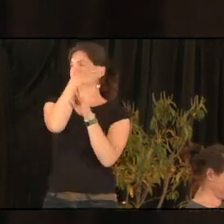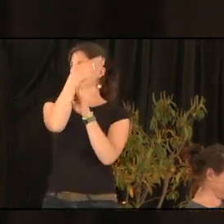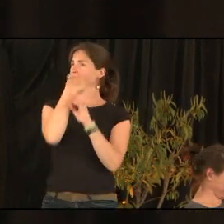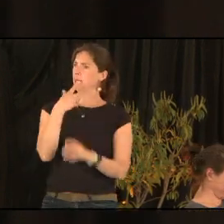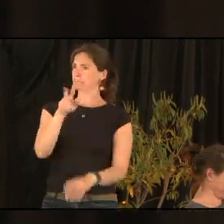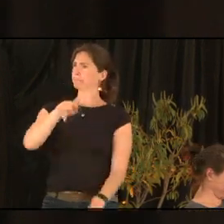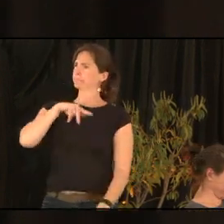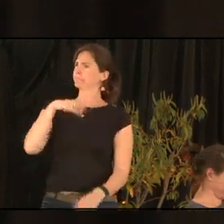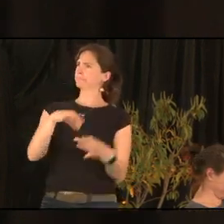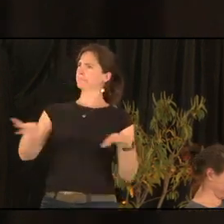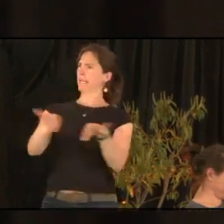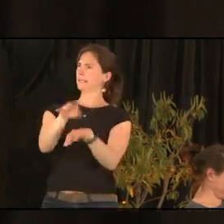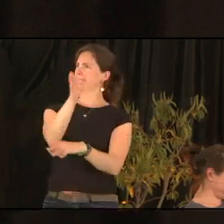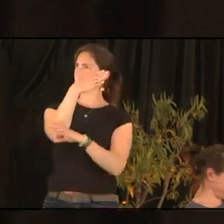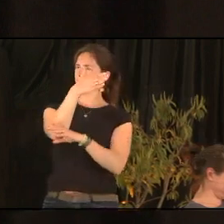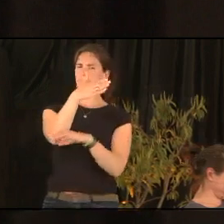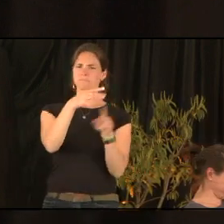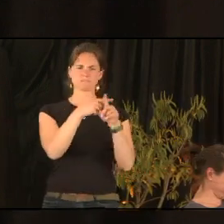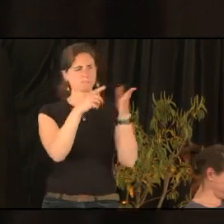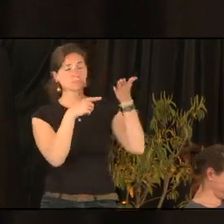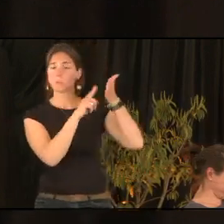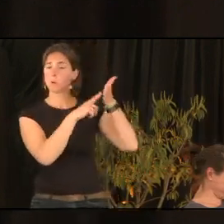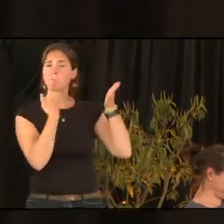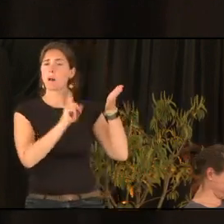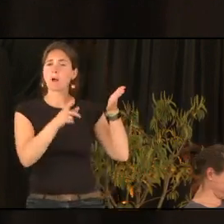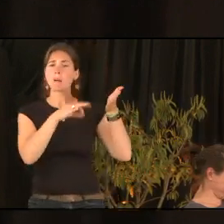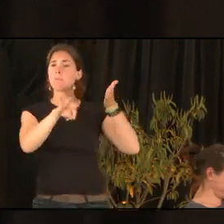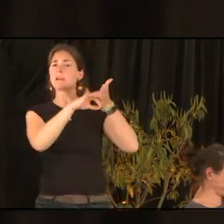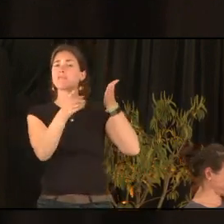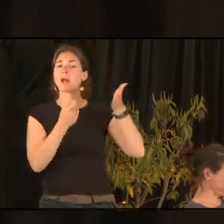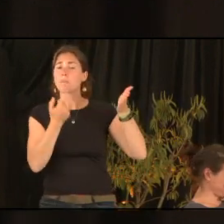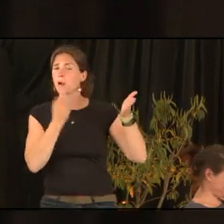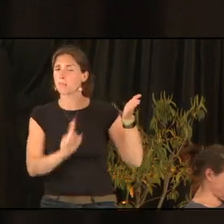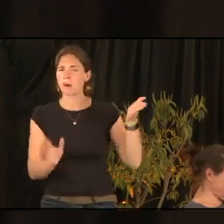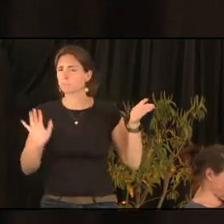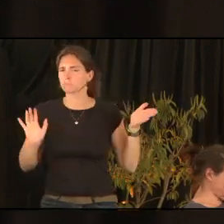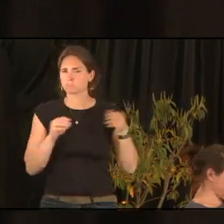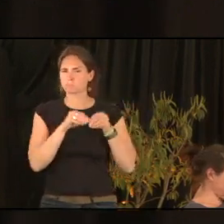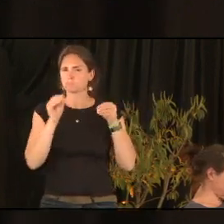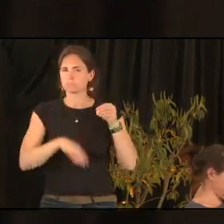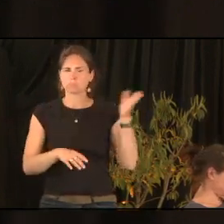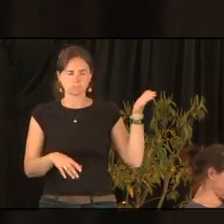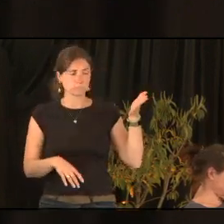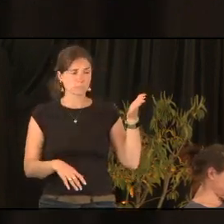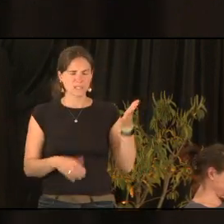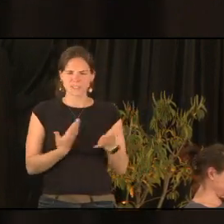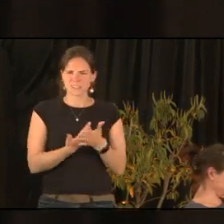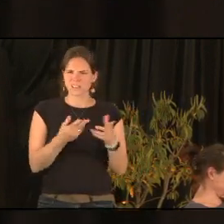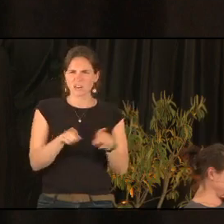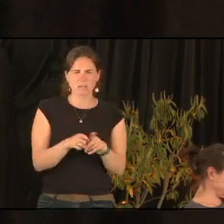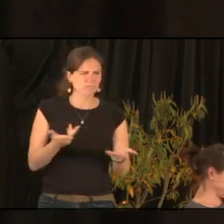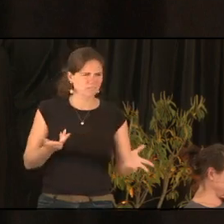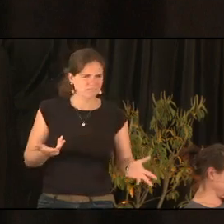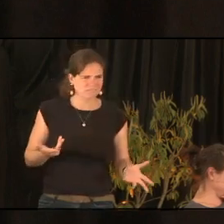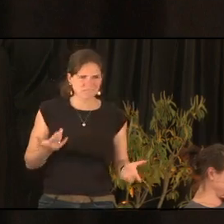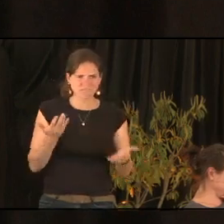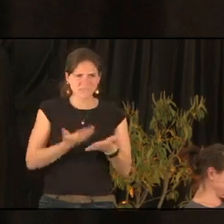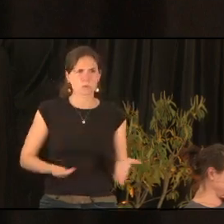que si j'ai choisi ce lieu aussi, c'est parce que je trouvais qu'il était très symbolique de l'absurdité, enfin actuellement, tu l'as dit, de la crise écologique,